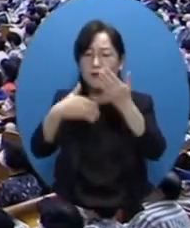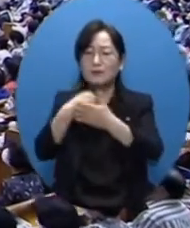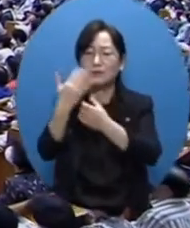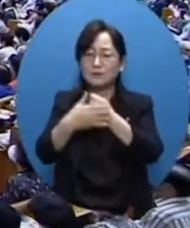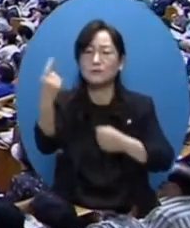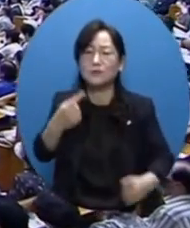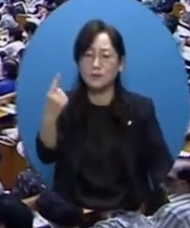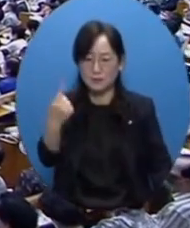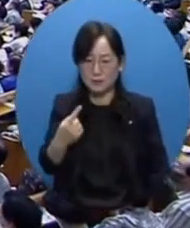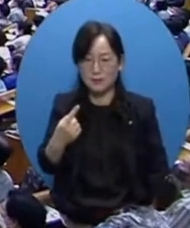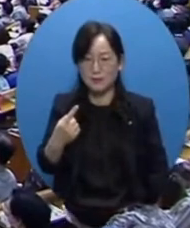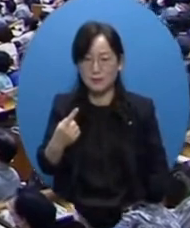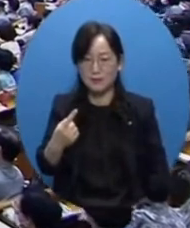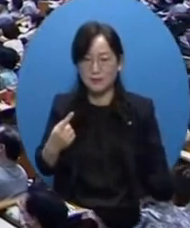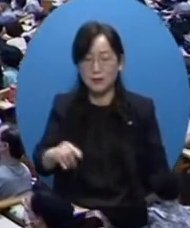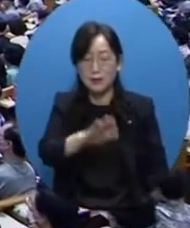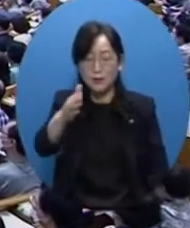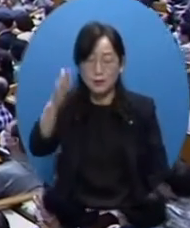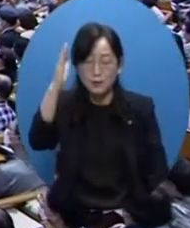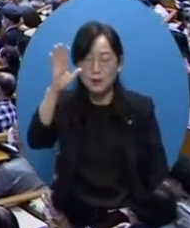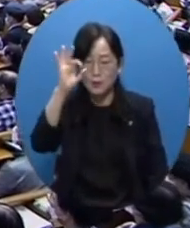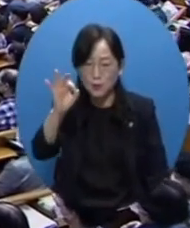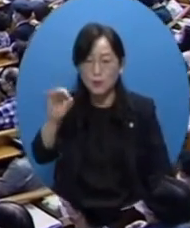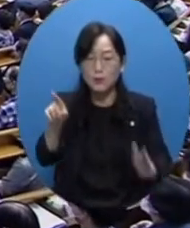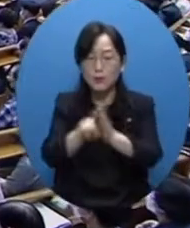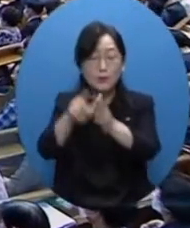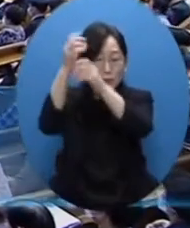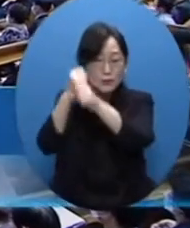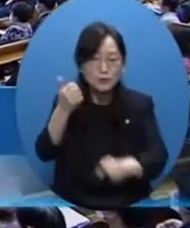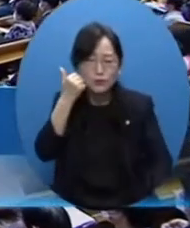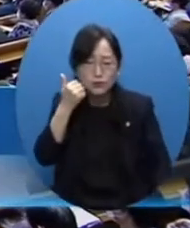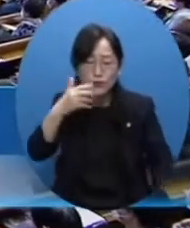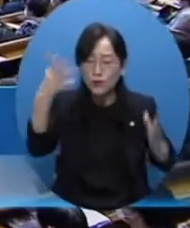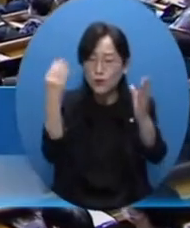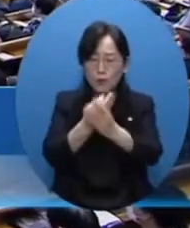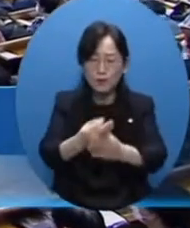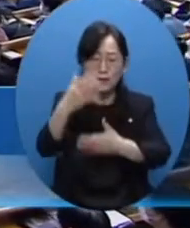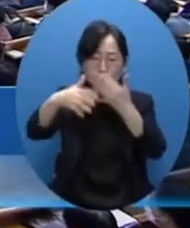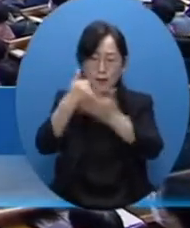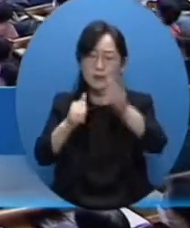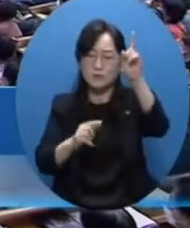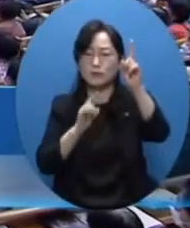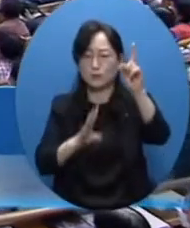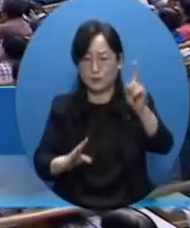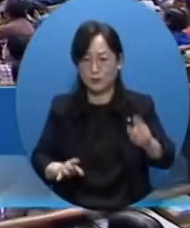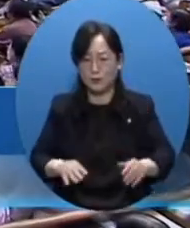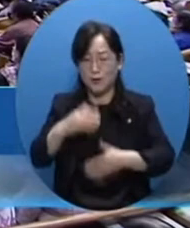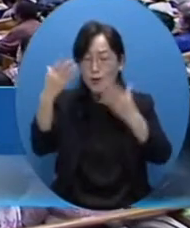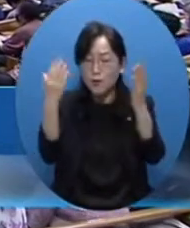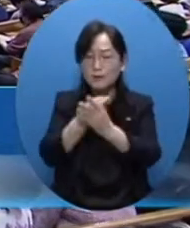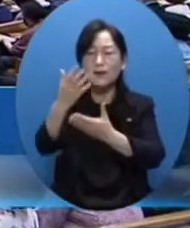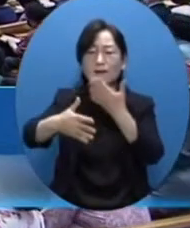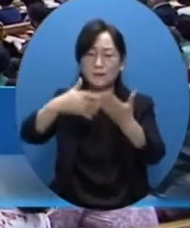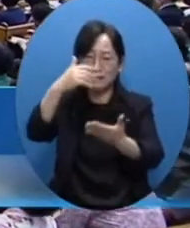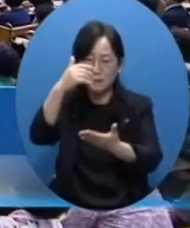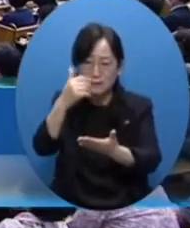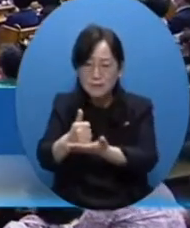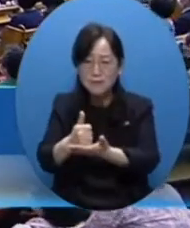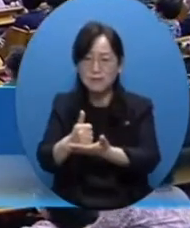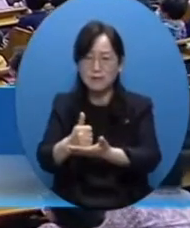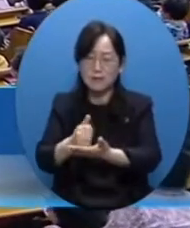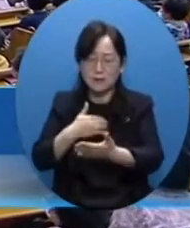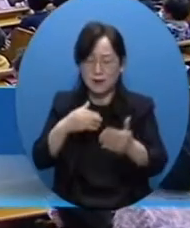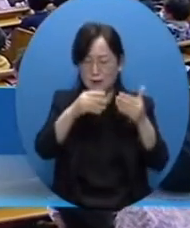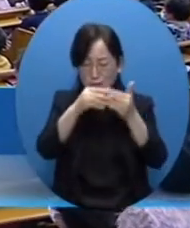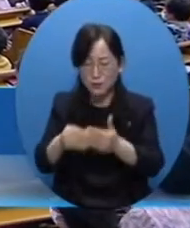것입니다 우리가 바라보고 믿고 의자와 나갈 뿐 은 완전하신 하나님 한 분밖에 없습니다 완자 실한 음 m2 나를 인도